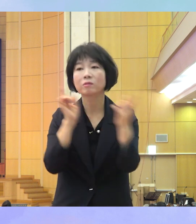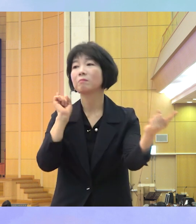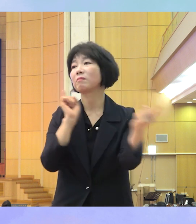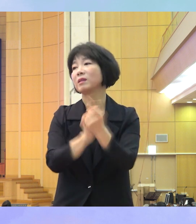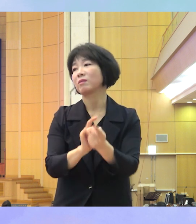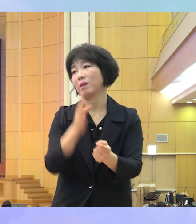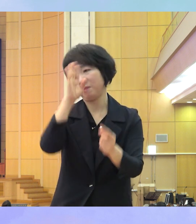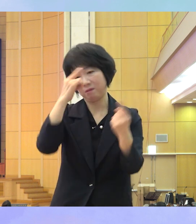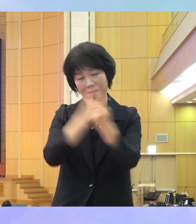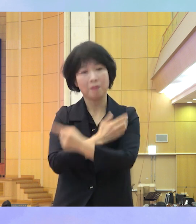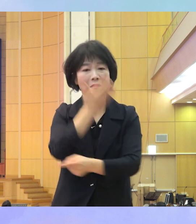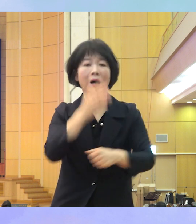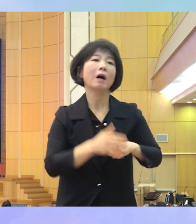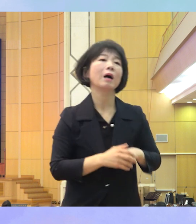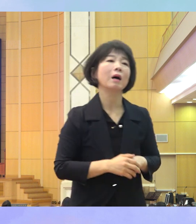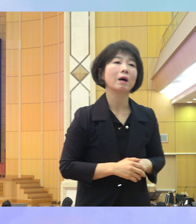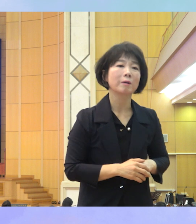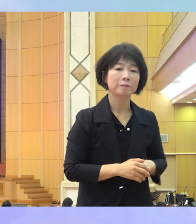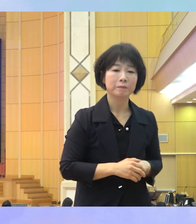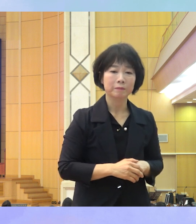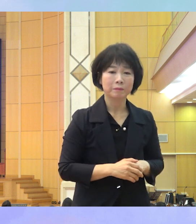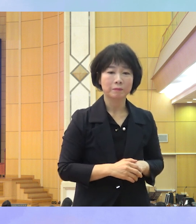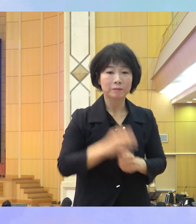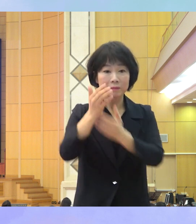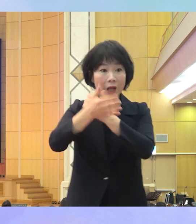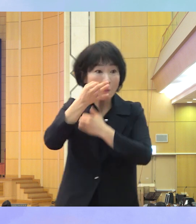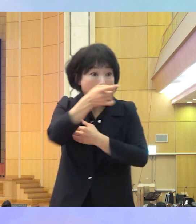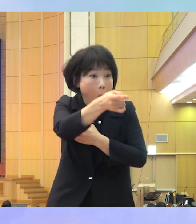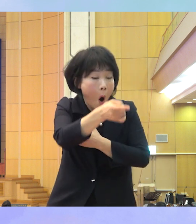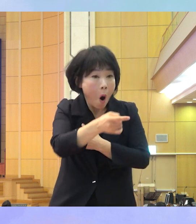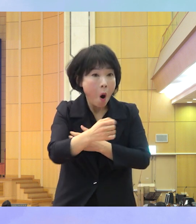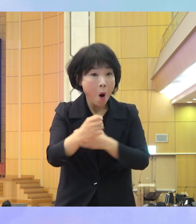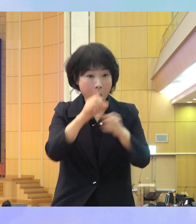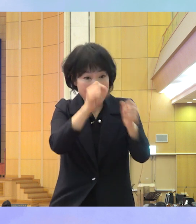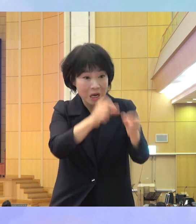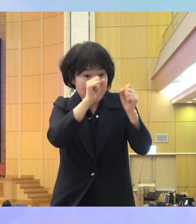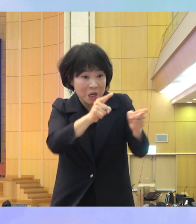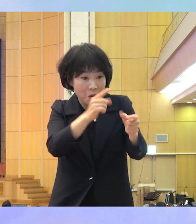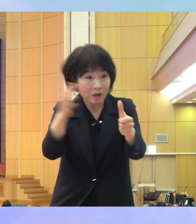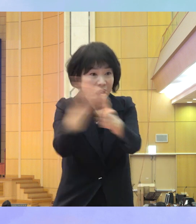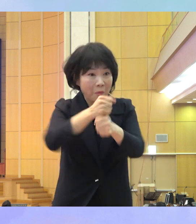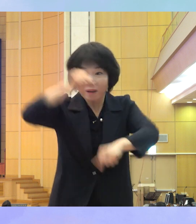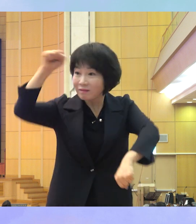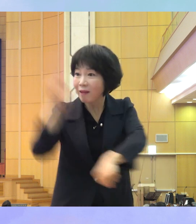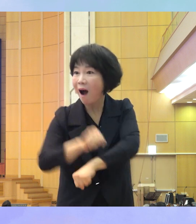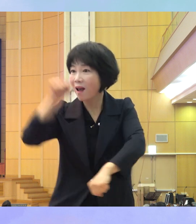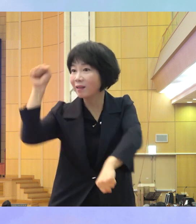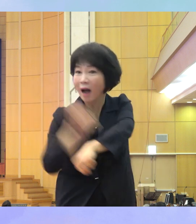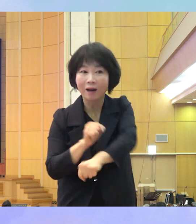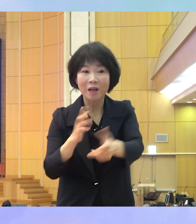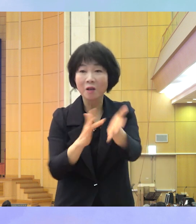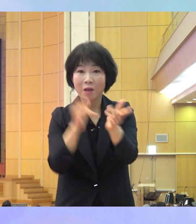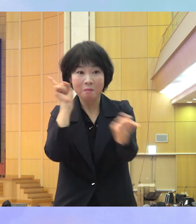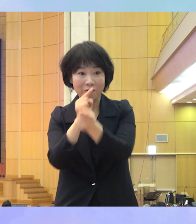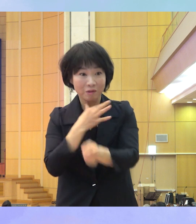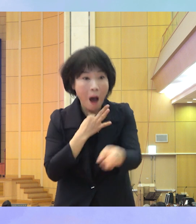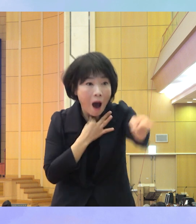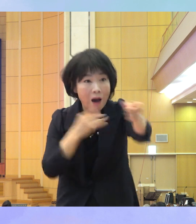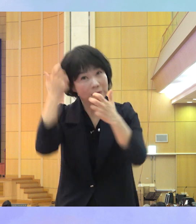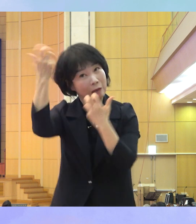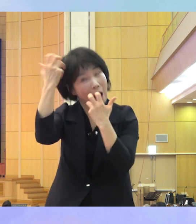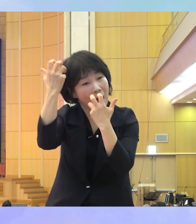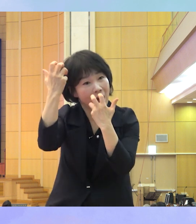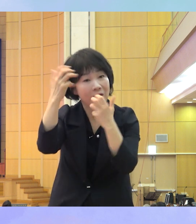사람이 볼 땐 새치기지만 하나님 볼 땐 새치기가 아니고 기회를 찾은 거야. 기회를 얻은 거야.